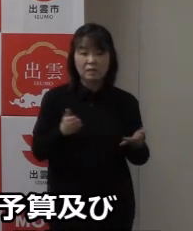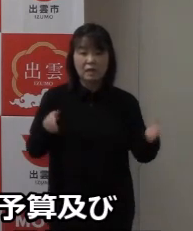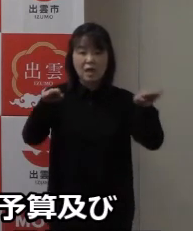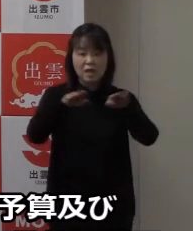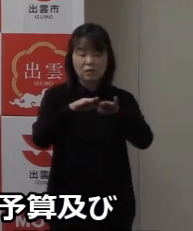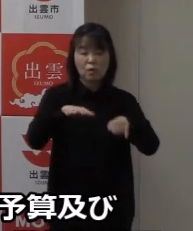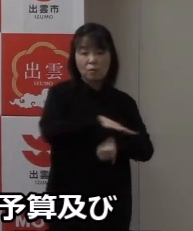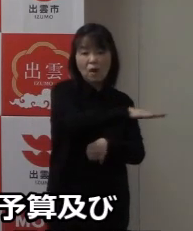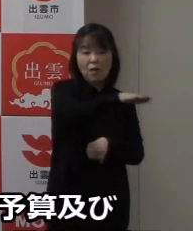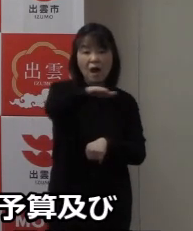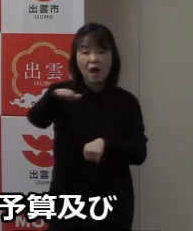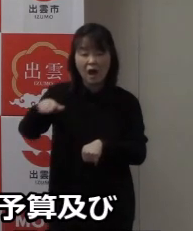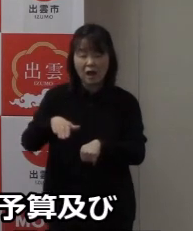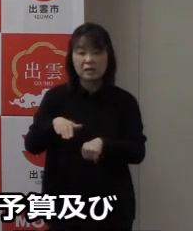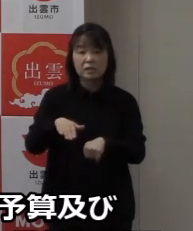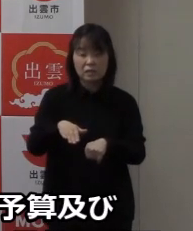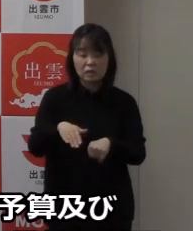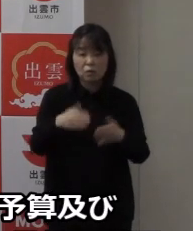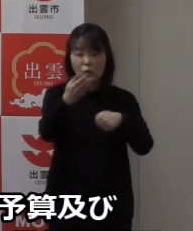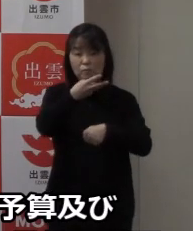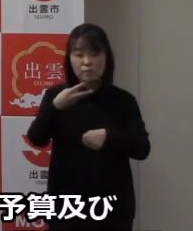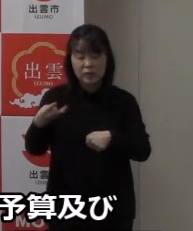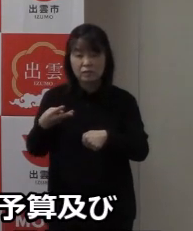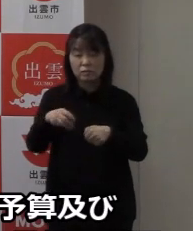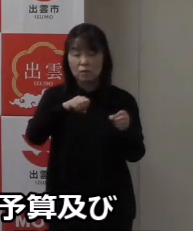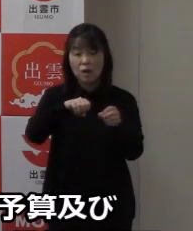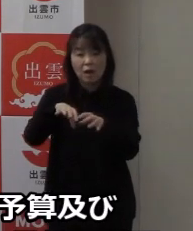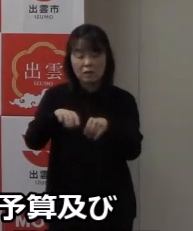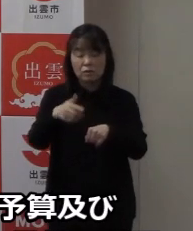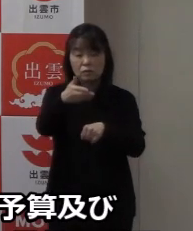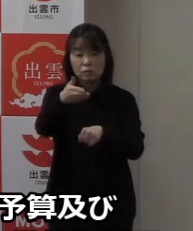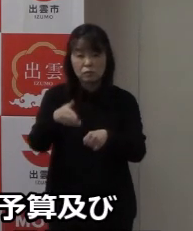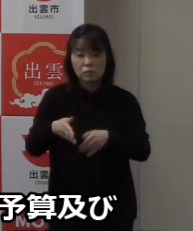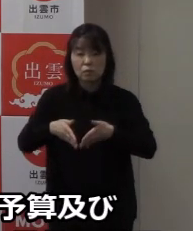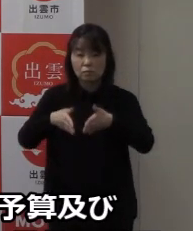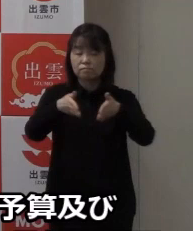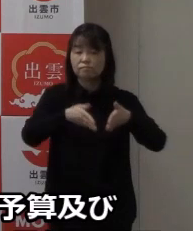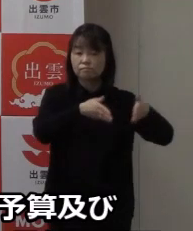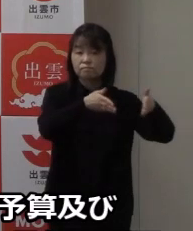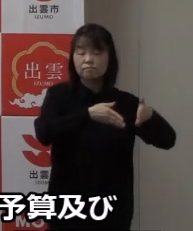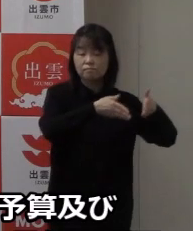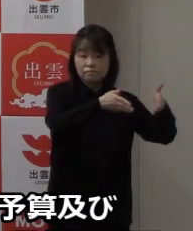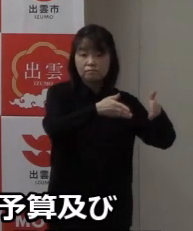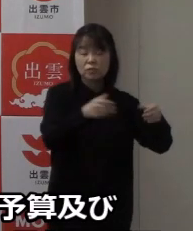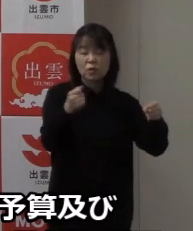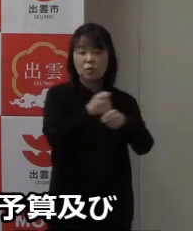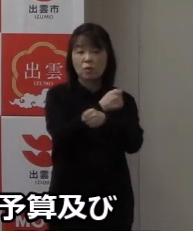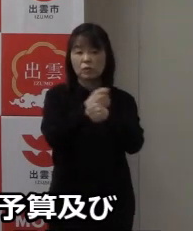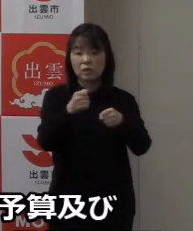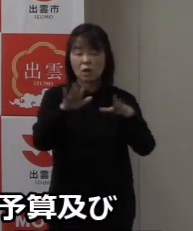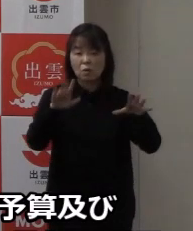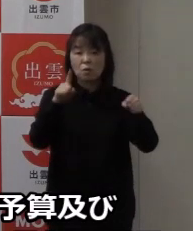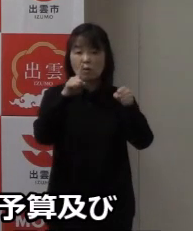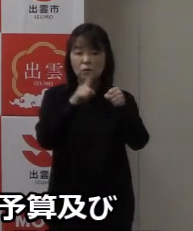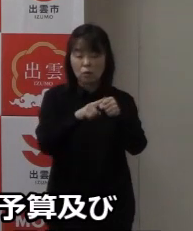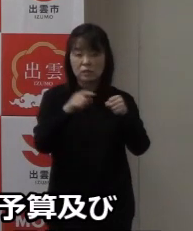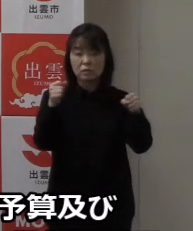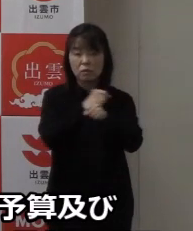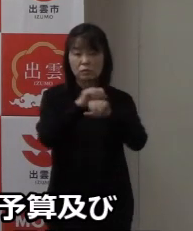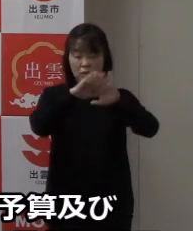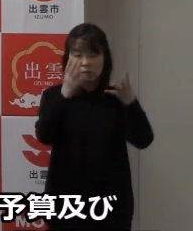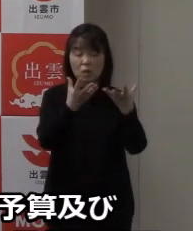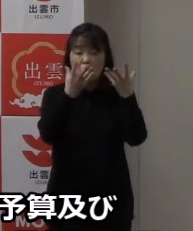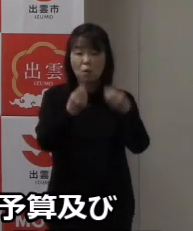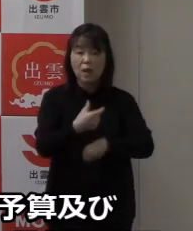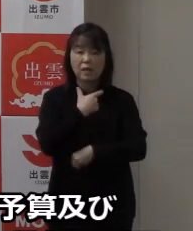業を行って、今年中にですね、工事を終えたいというふうに思っているところであります。